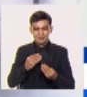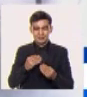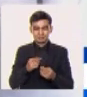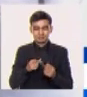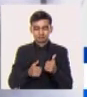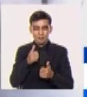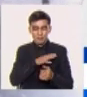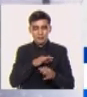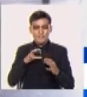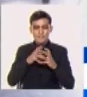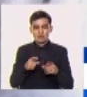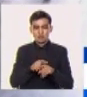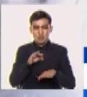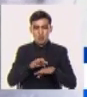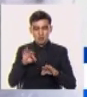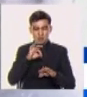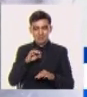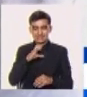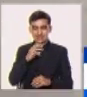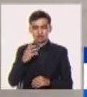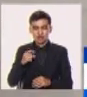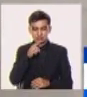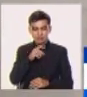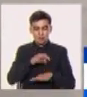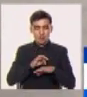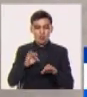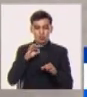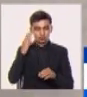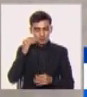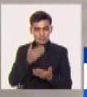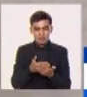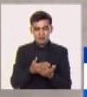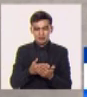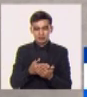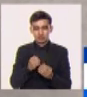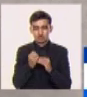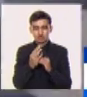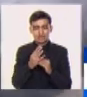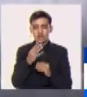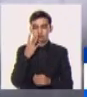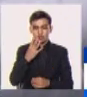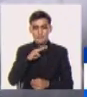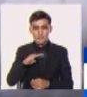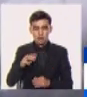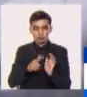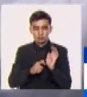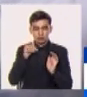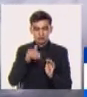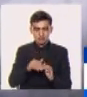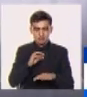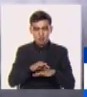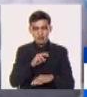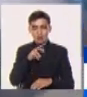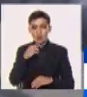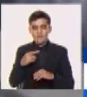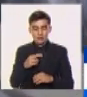числу зараженных по-прежнему принадлежит США. Там количество заболевших перевалило за 4 миллиона 700 тысяч. При этом COVID